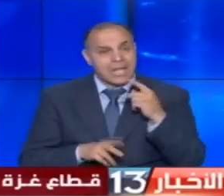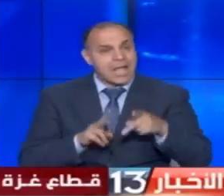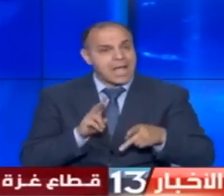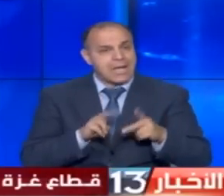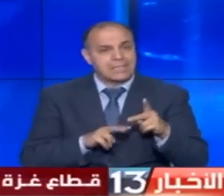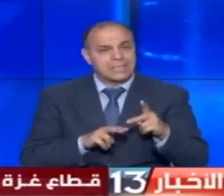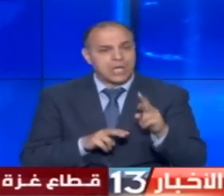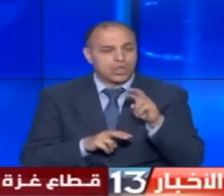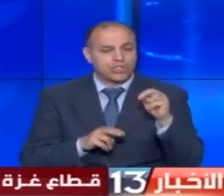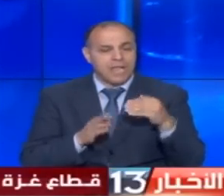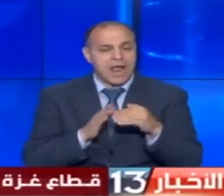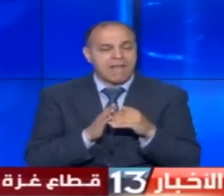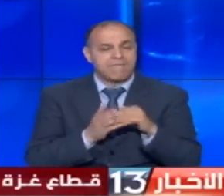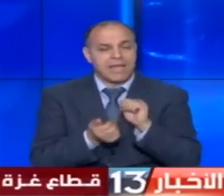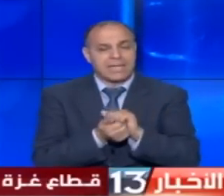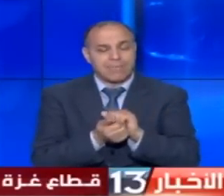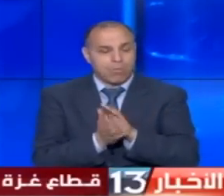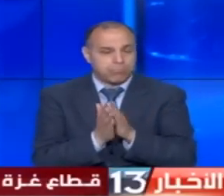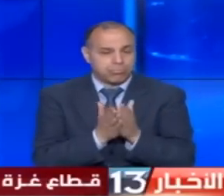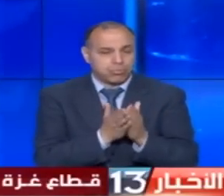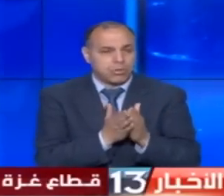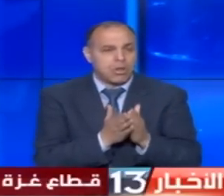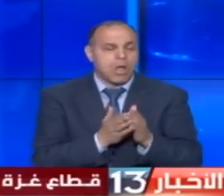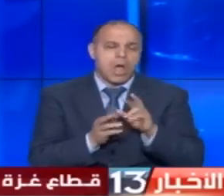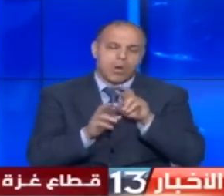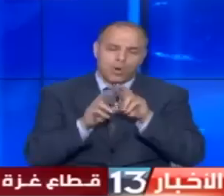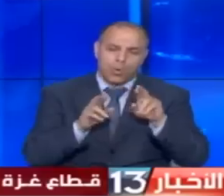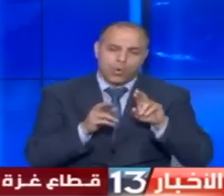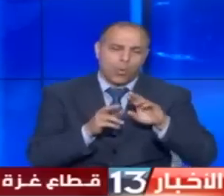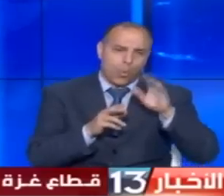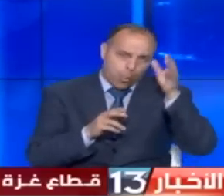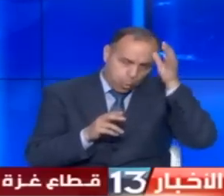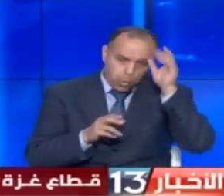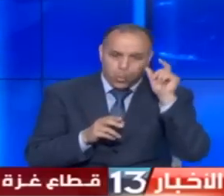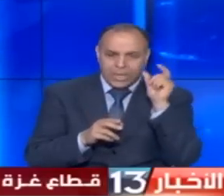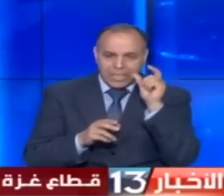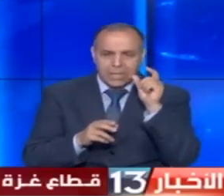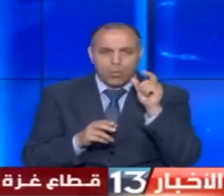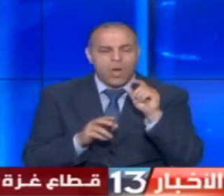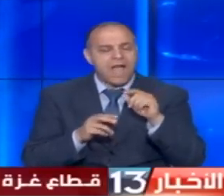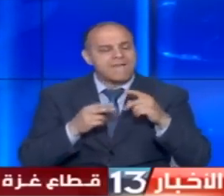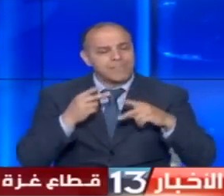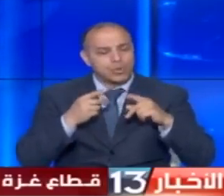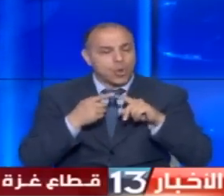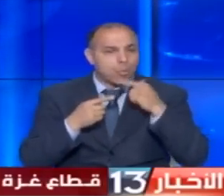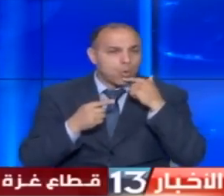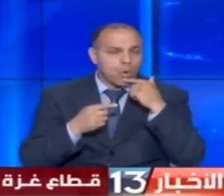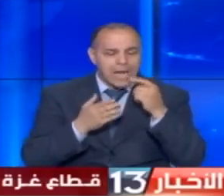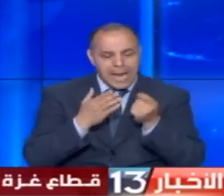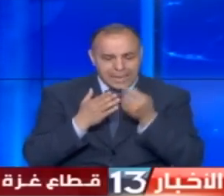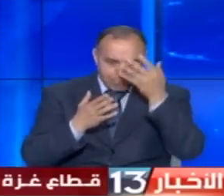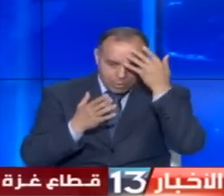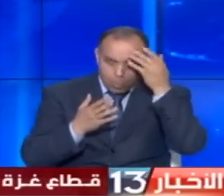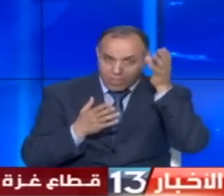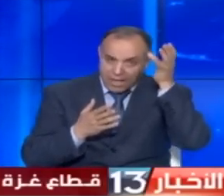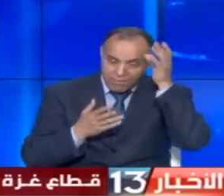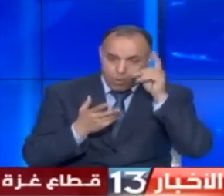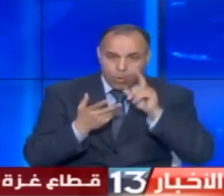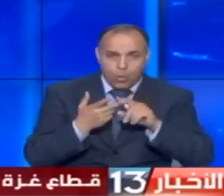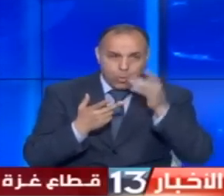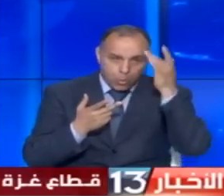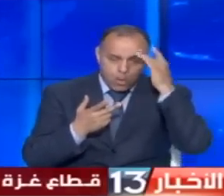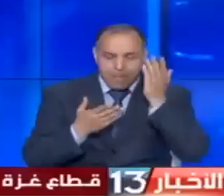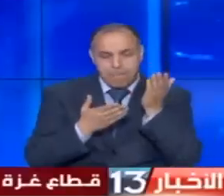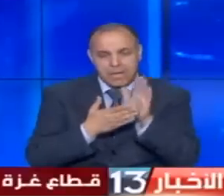من الف كتاب من مختلف العناوين العلميه والدينيه والفلسفيه والادبيه والثقافيه وخوفا